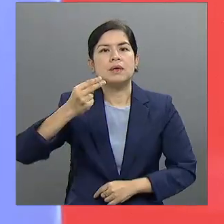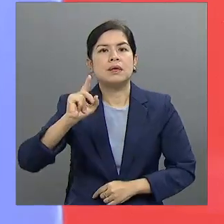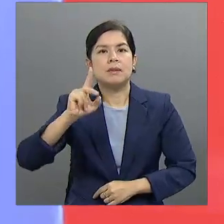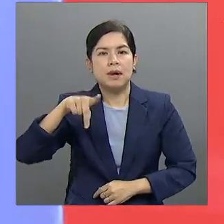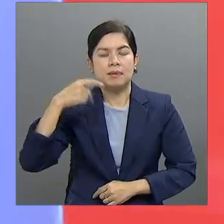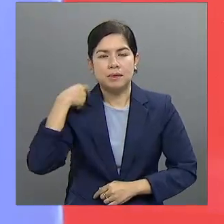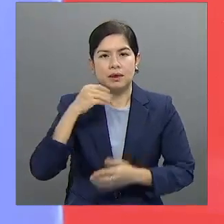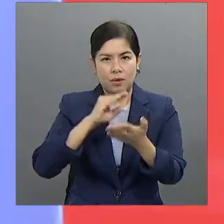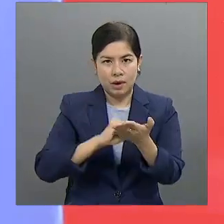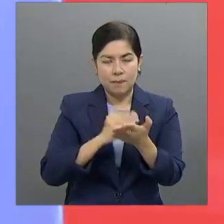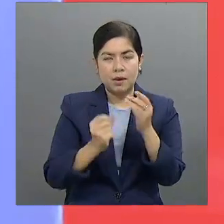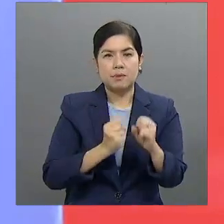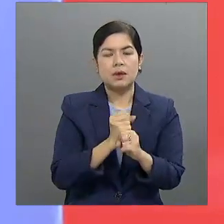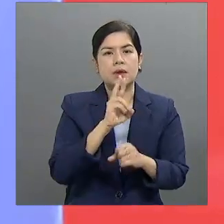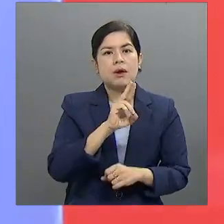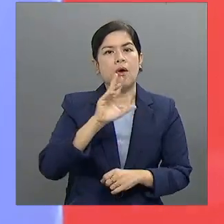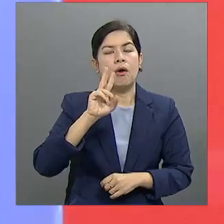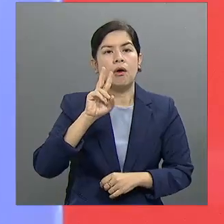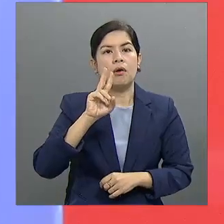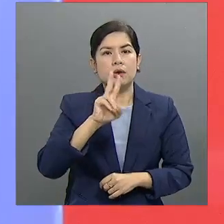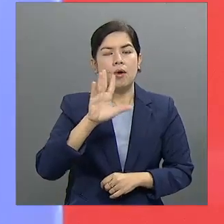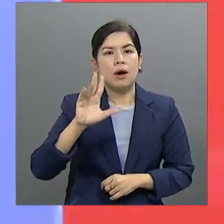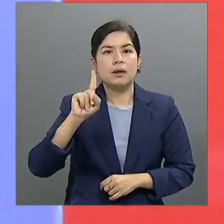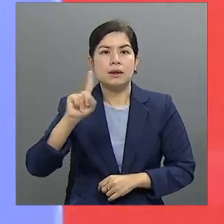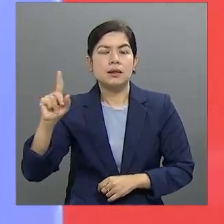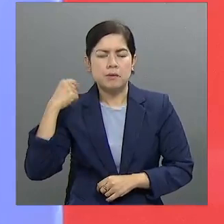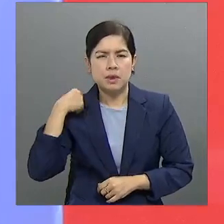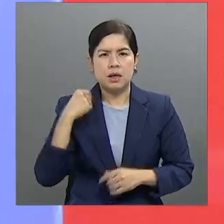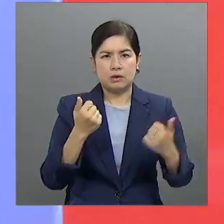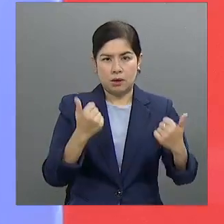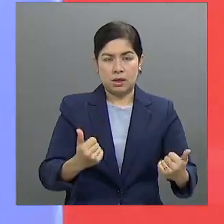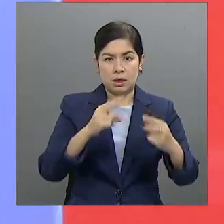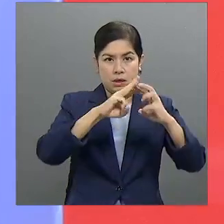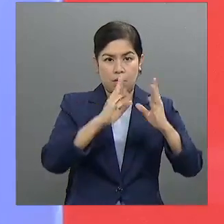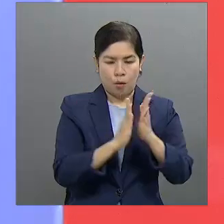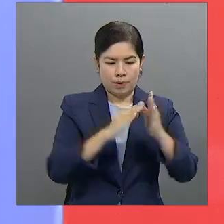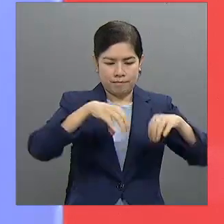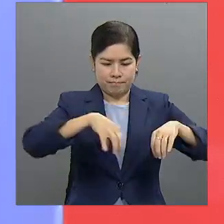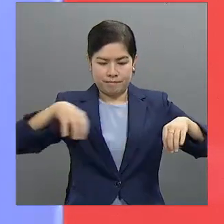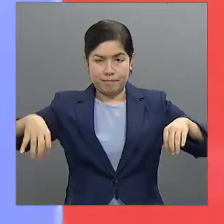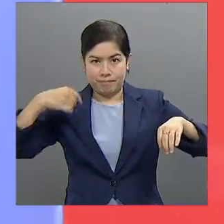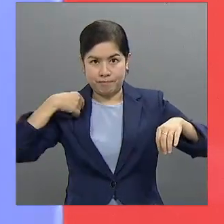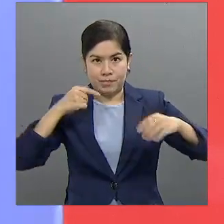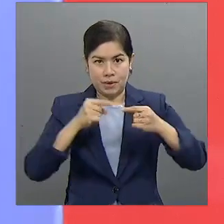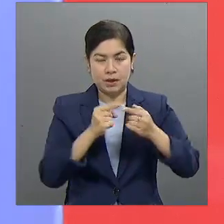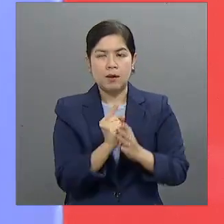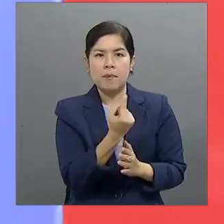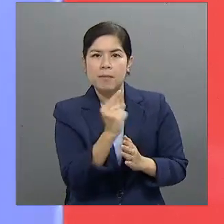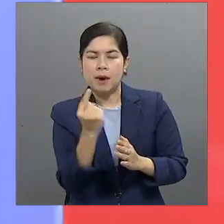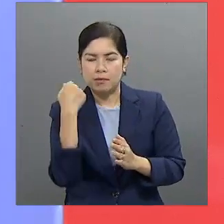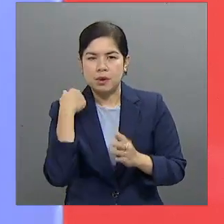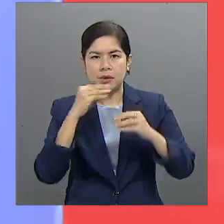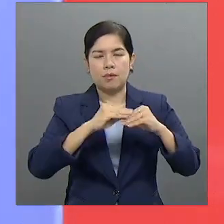นะครับแล้วก็พบว่าในช่วงที่ผ่านมาวัดนั้นก็มีเพิ่มมากขึ้นอย่างต่อเนื่องตามศรัทธาของพุทธศาสนิกชนนะครับทีนี้มีข้อมูล